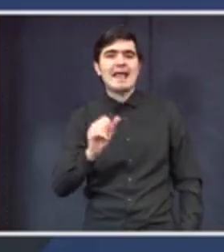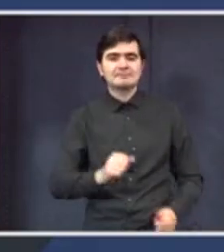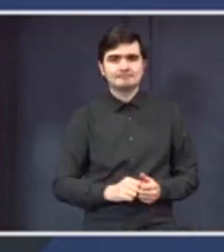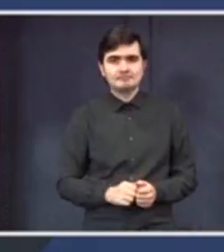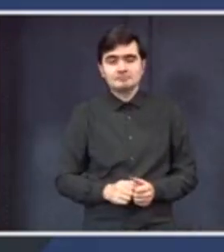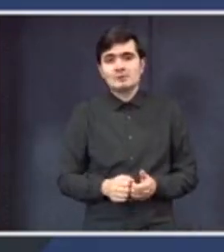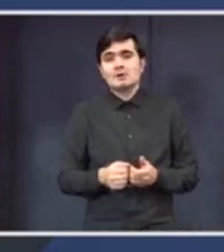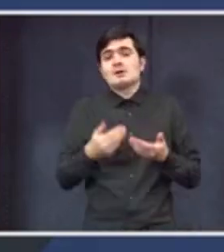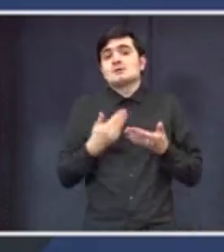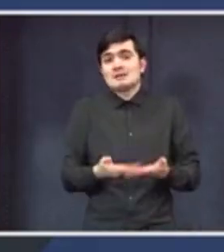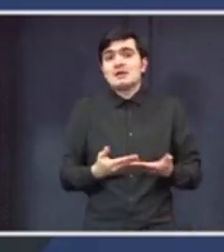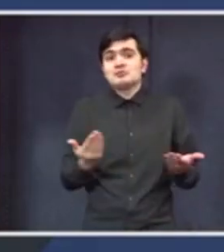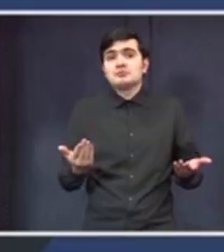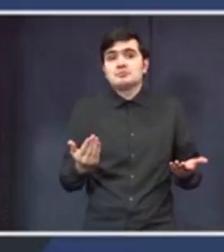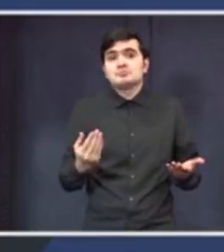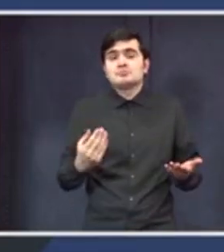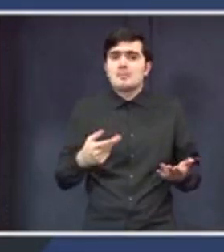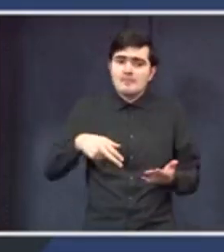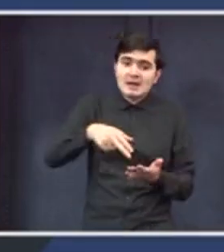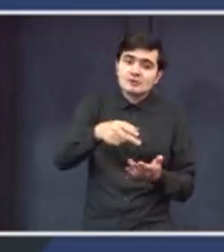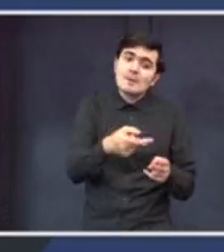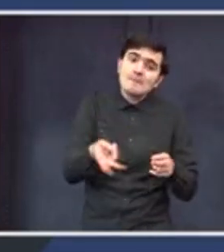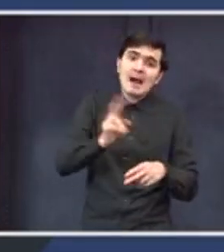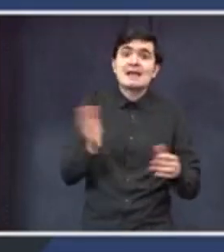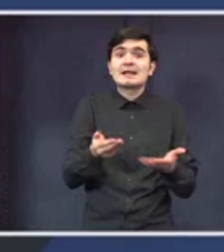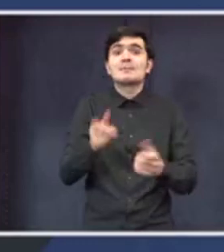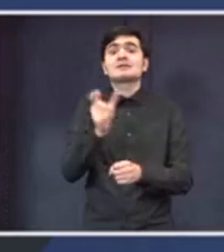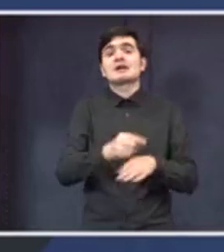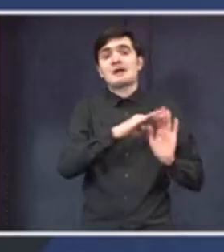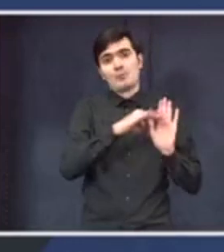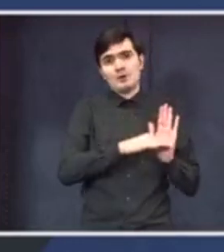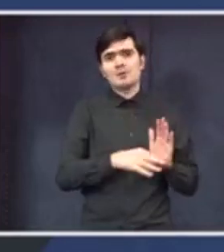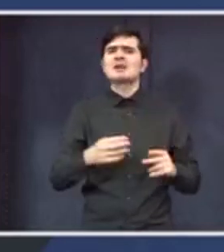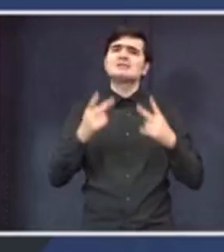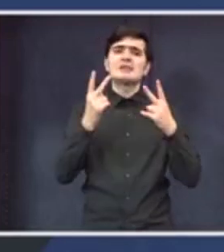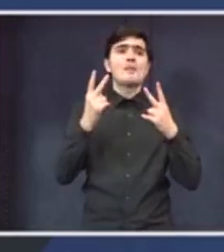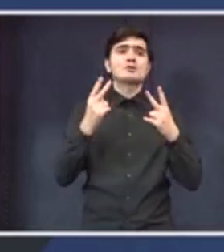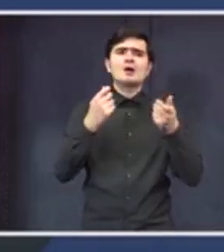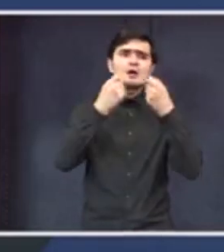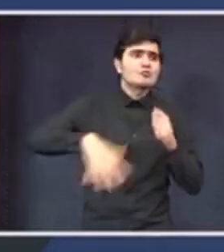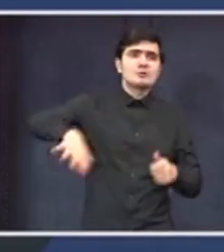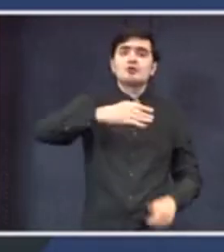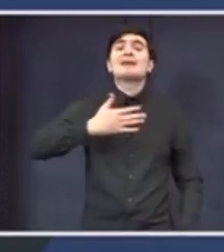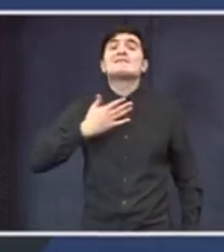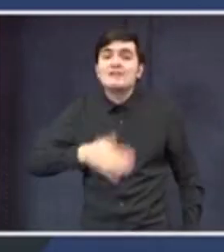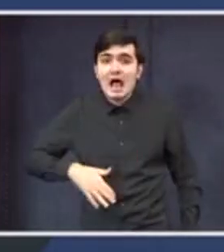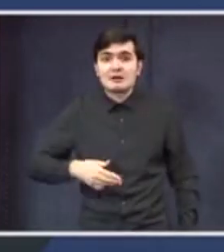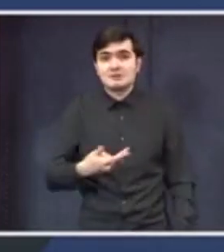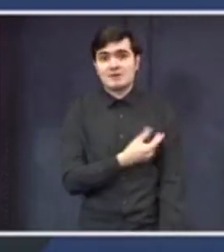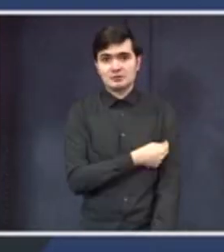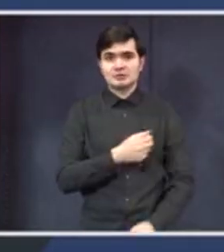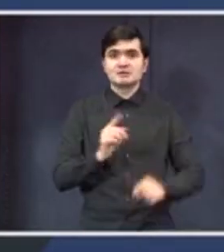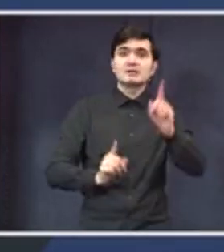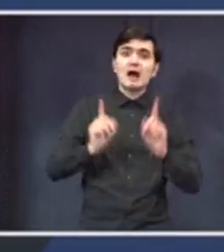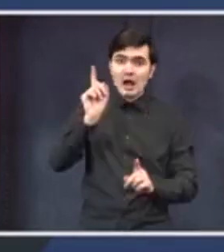Deci mergem mai repede decât ne-am programat, dar este important ca toată lumea să vrea să se vaccineze. Deci dacă